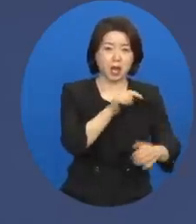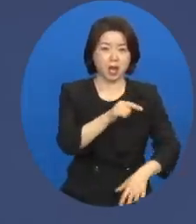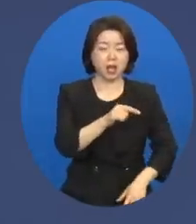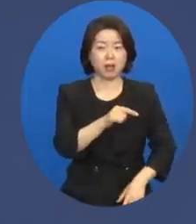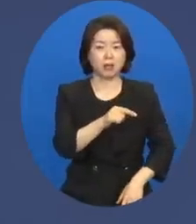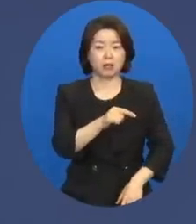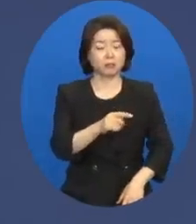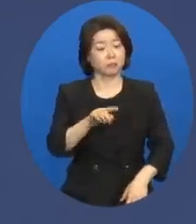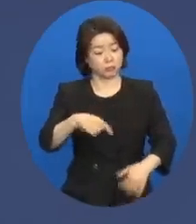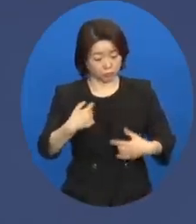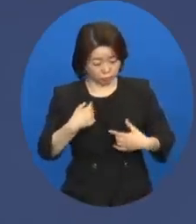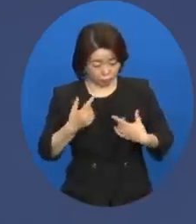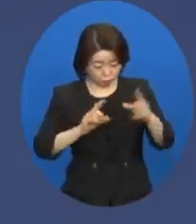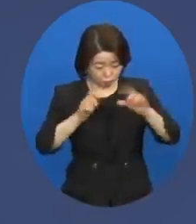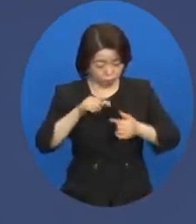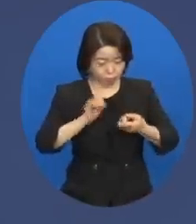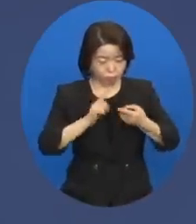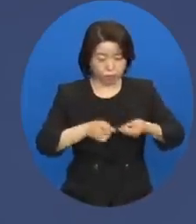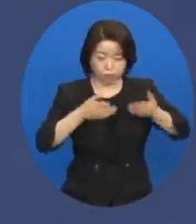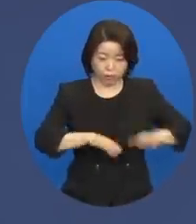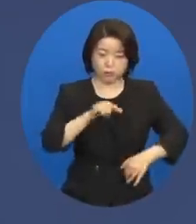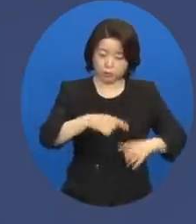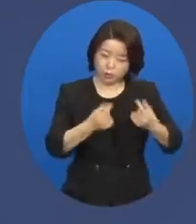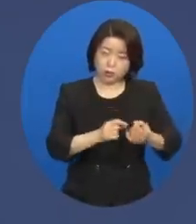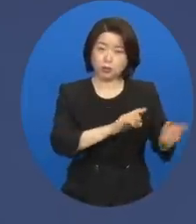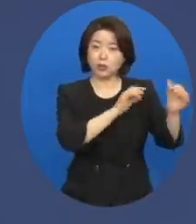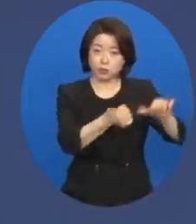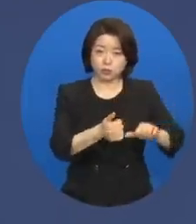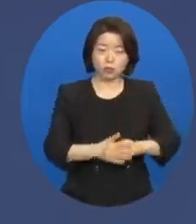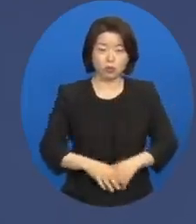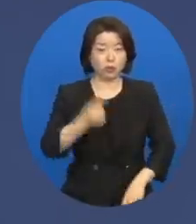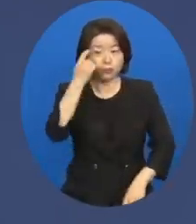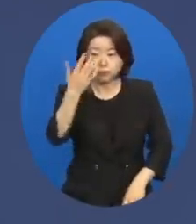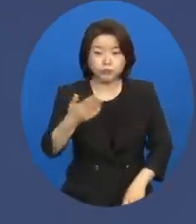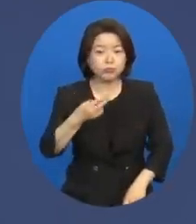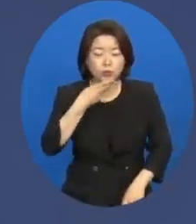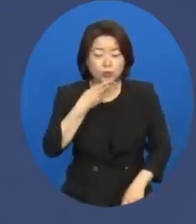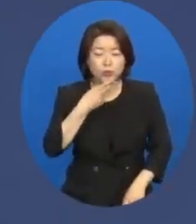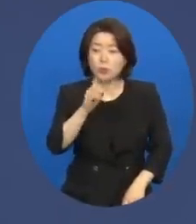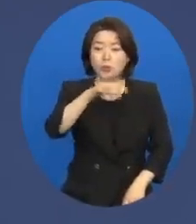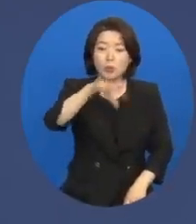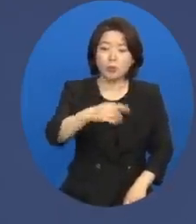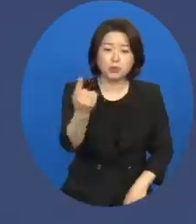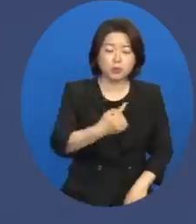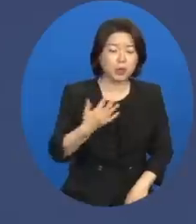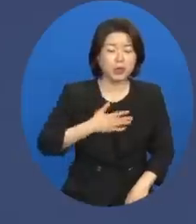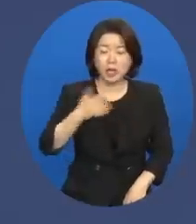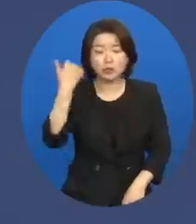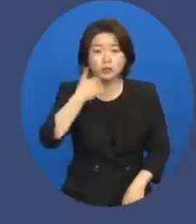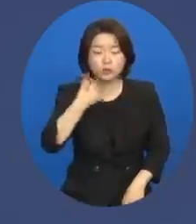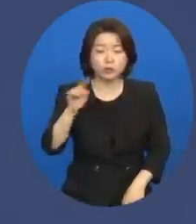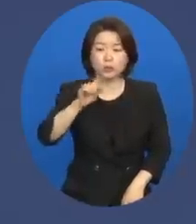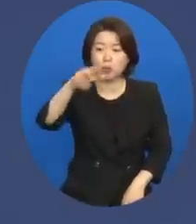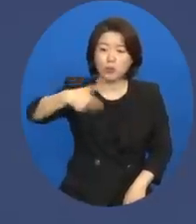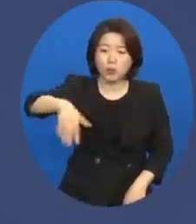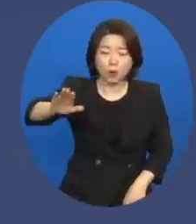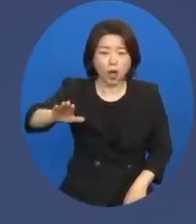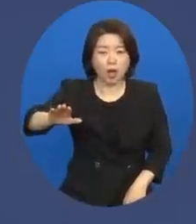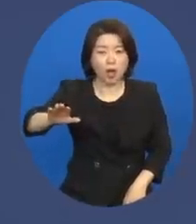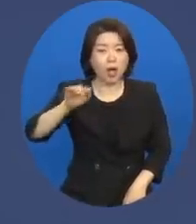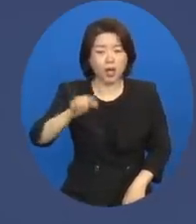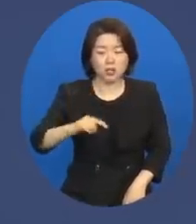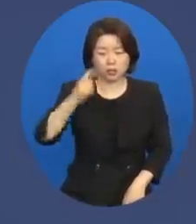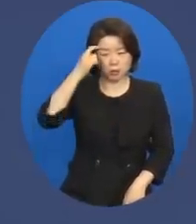이렇게 태어나서 이렇게 살다가 죽는 것 묻지도 않고 어디서 왔는지 내가 누군지 어디로 가야 하는지